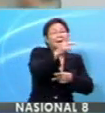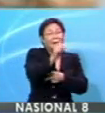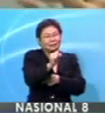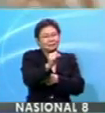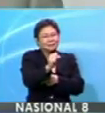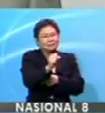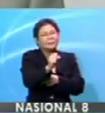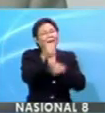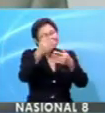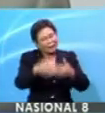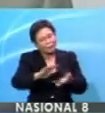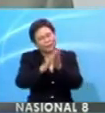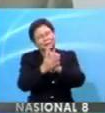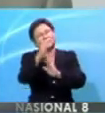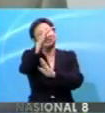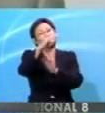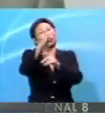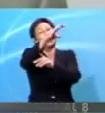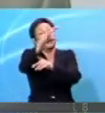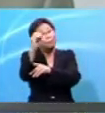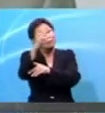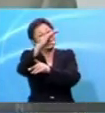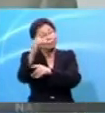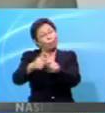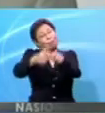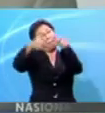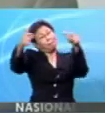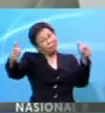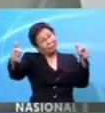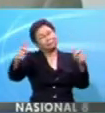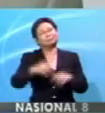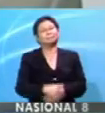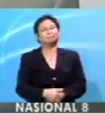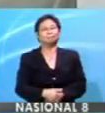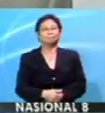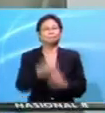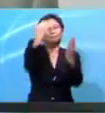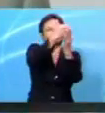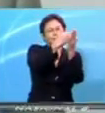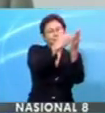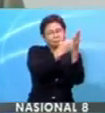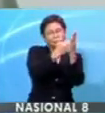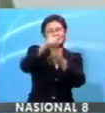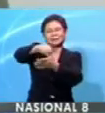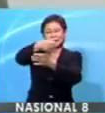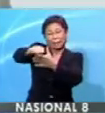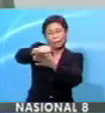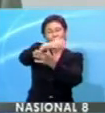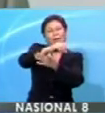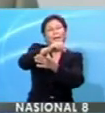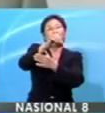Pep menjadi syarikatikat yang lebih bes disenaraikan diusa dan boleh